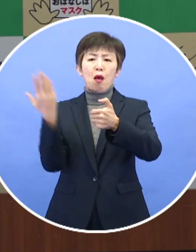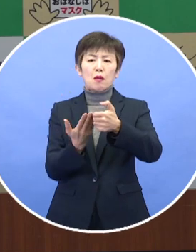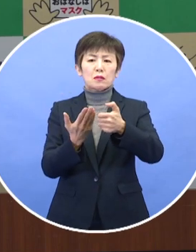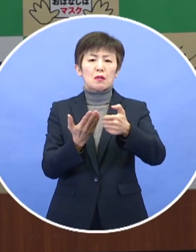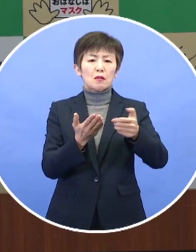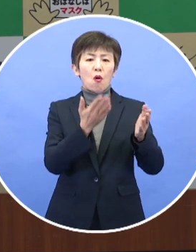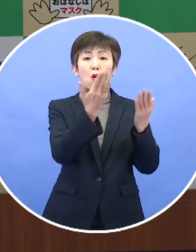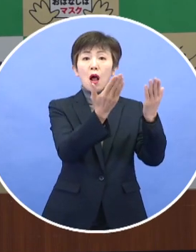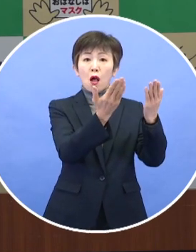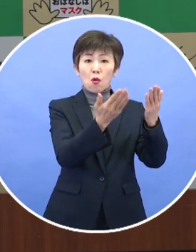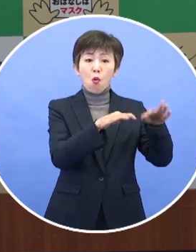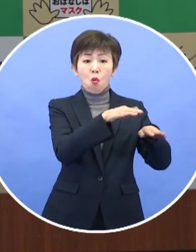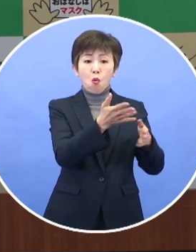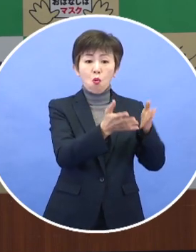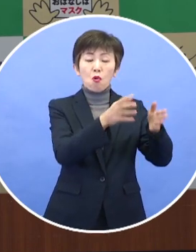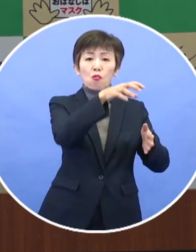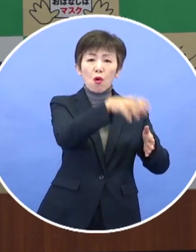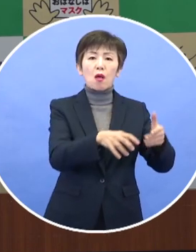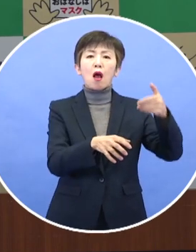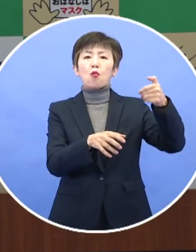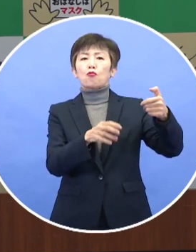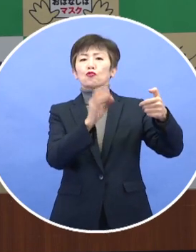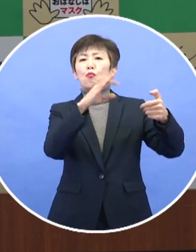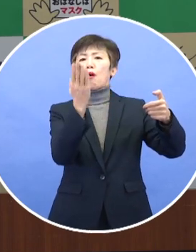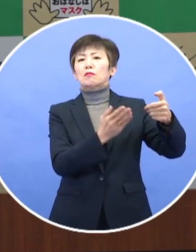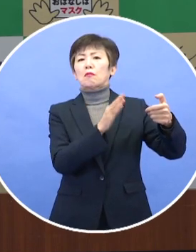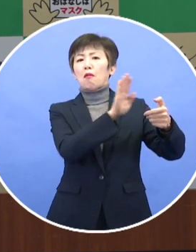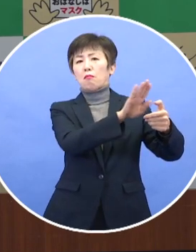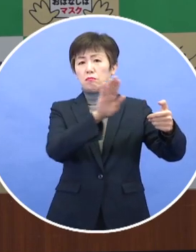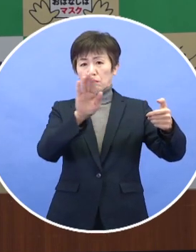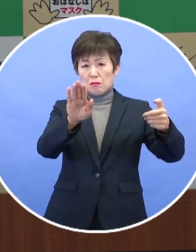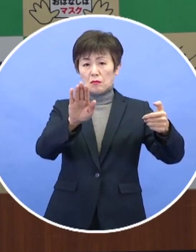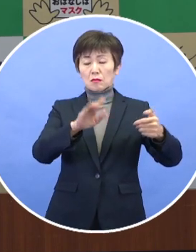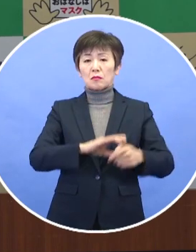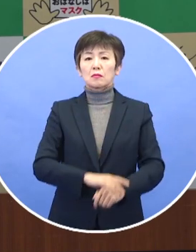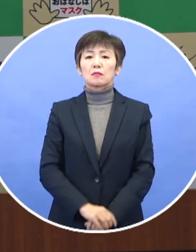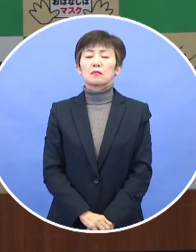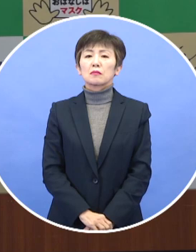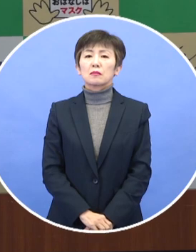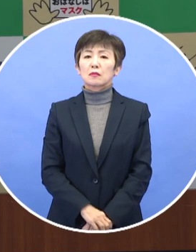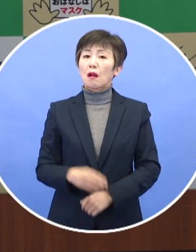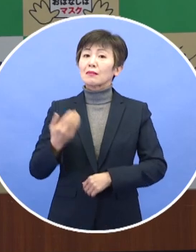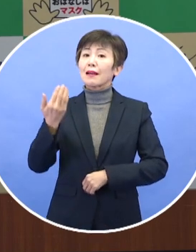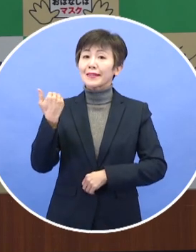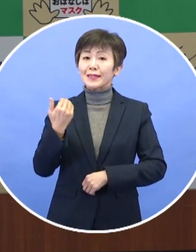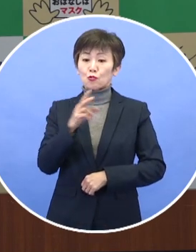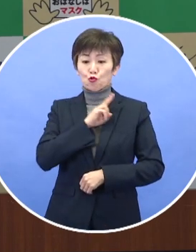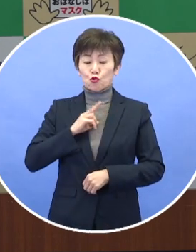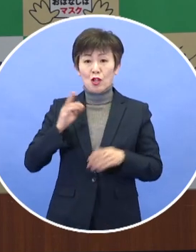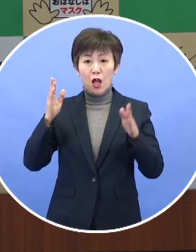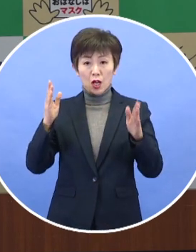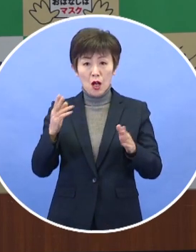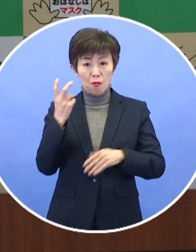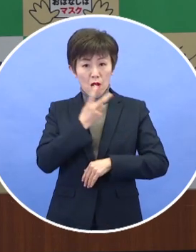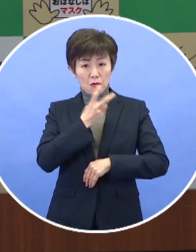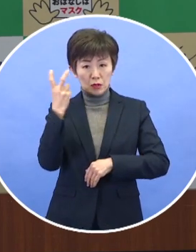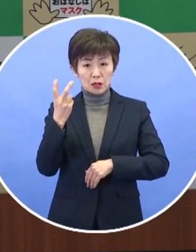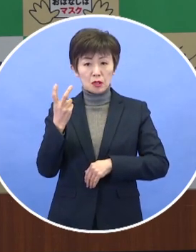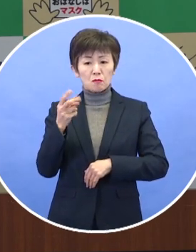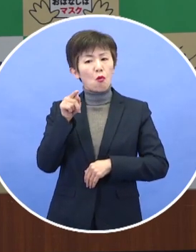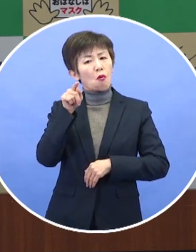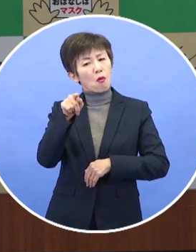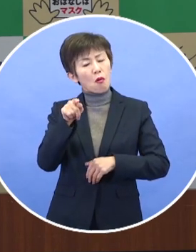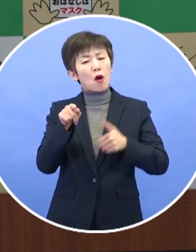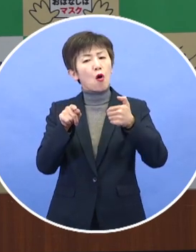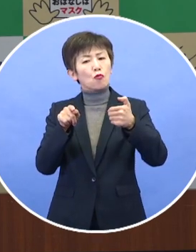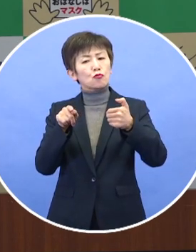園が 20% 超というような状況になっているところでございます。最近のここ2日間もですね、50だったり58だったり家